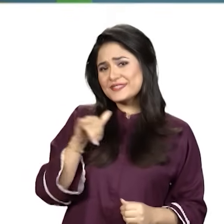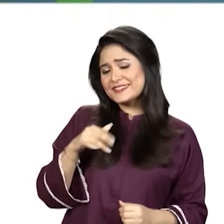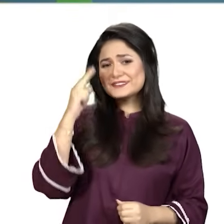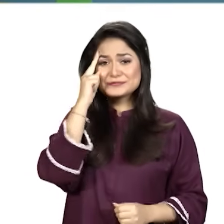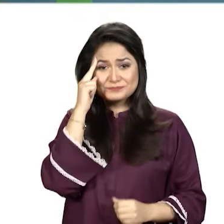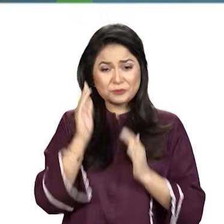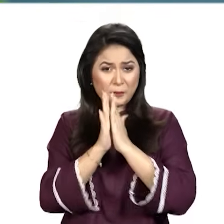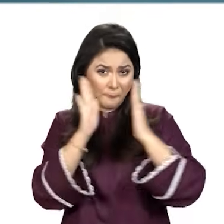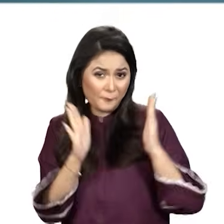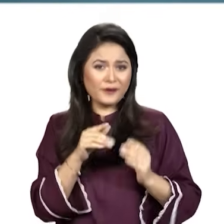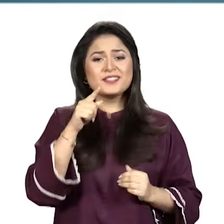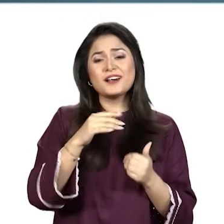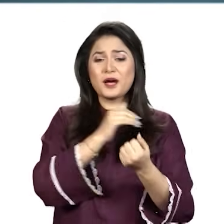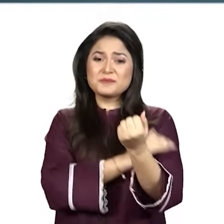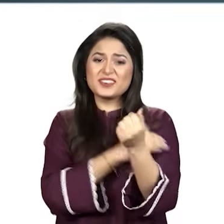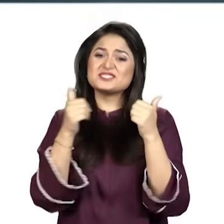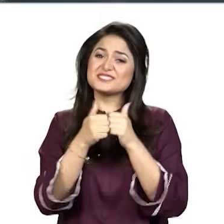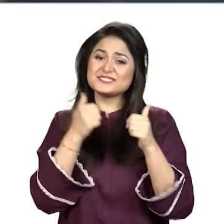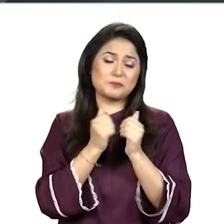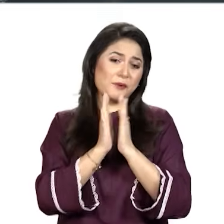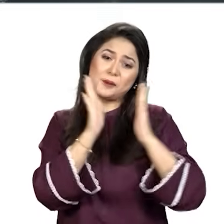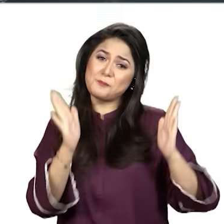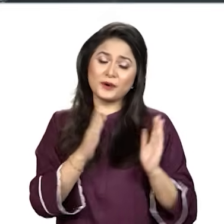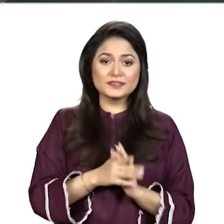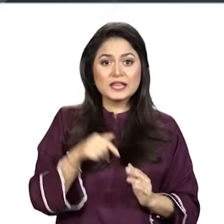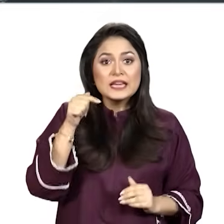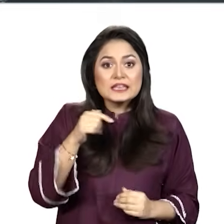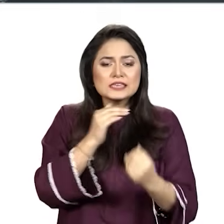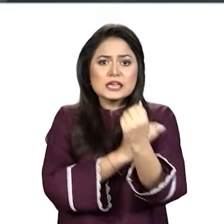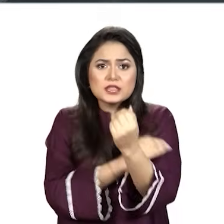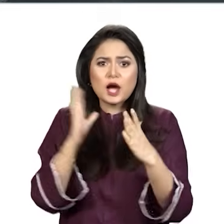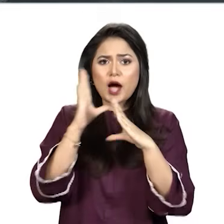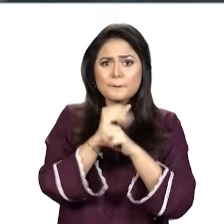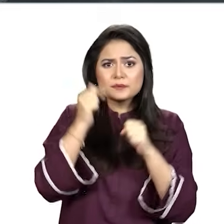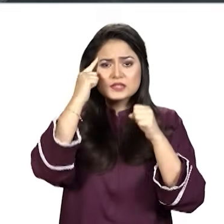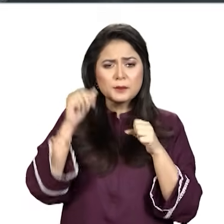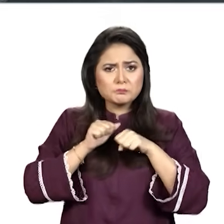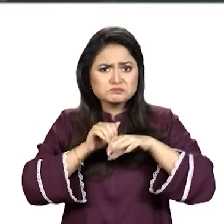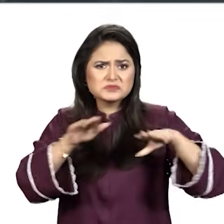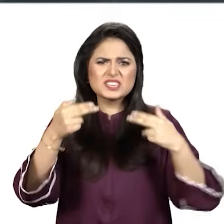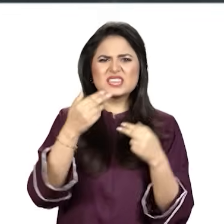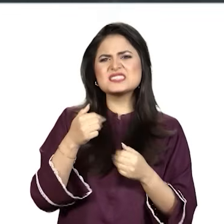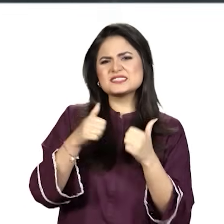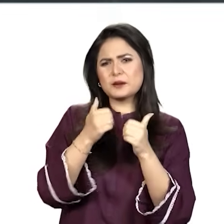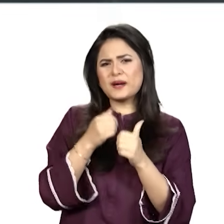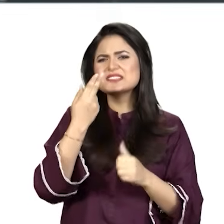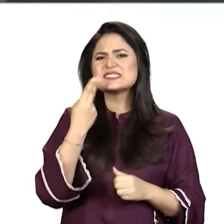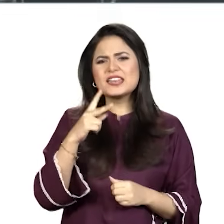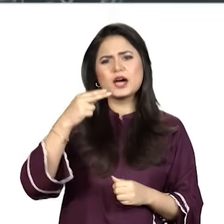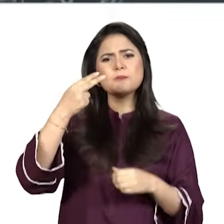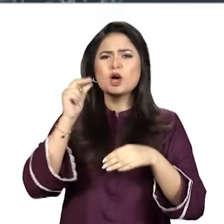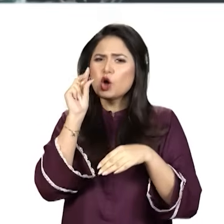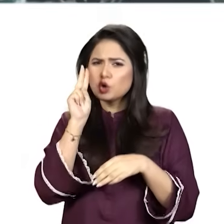आपका दिमाग इससे कहीं ज्यादा तवानाई खा जाता होगा। ये तवानाई हमारे आसाबी खलियात इस्तेमाल करते हैं, जिन्हें न्यूरॉन कहा जाता